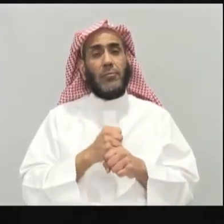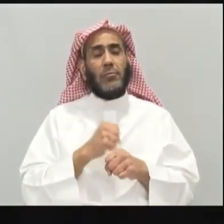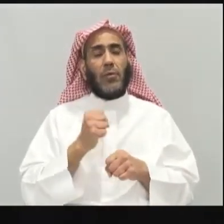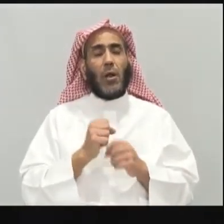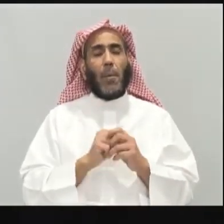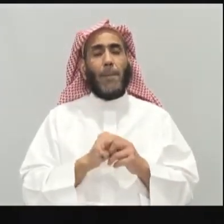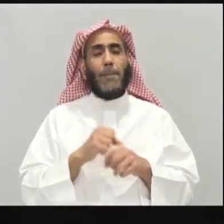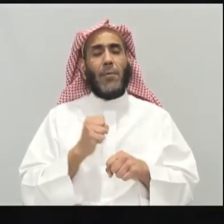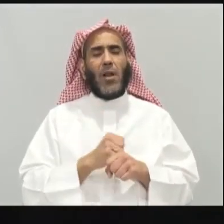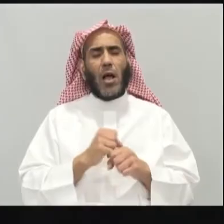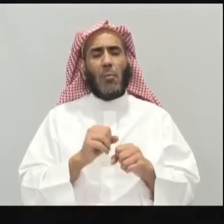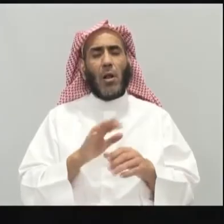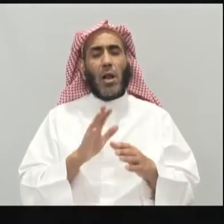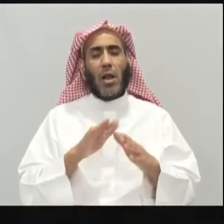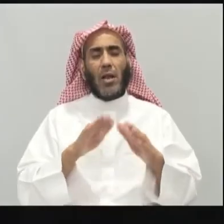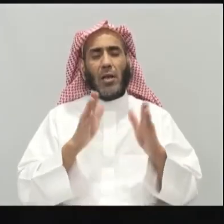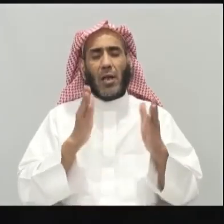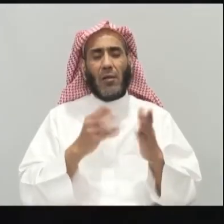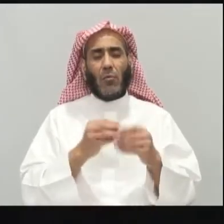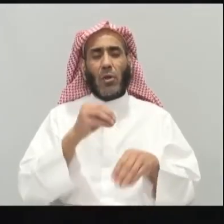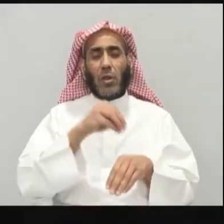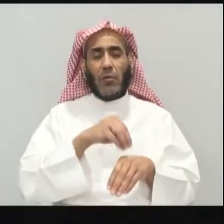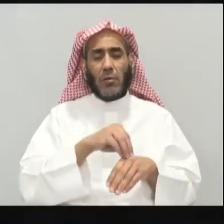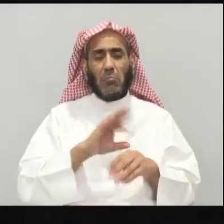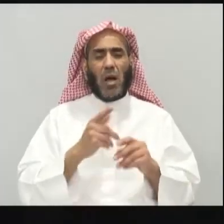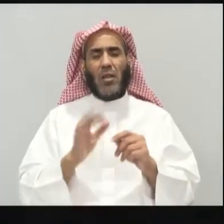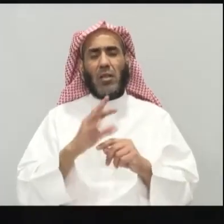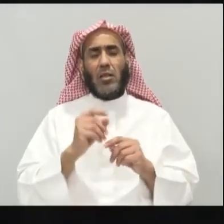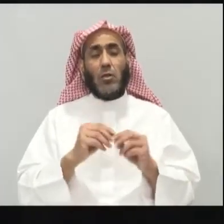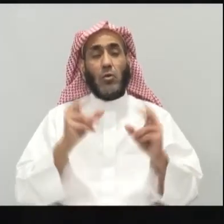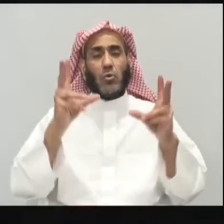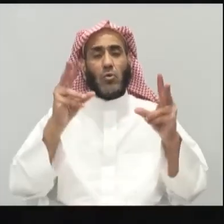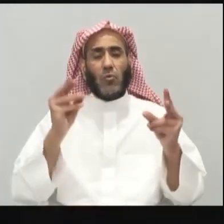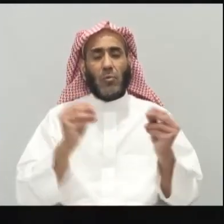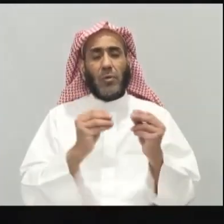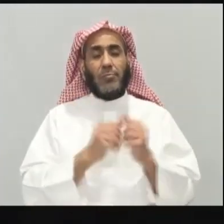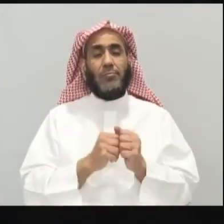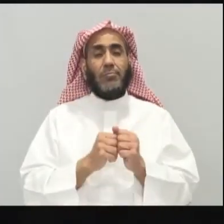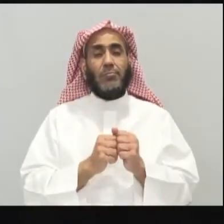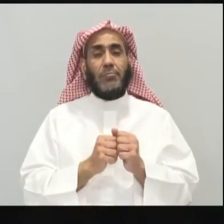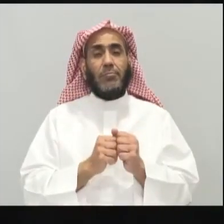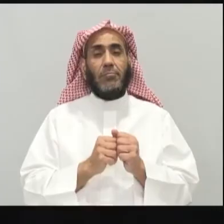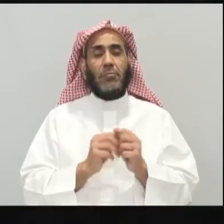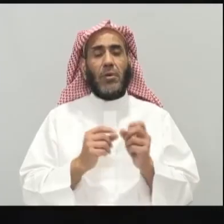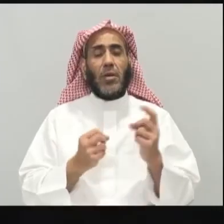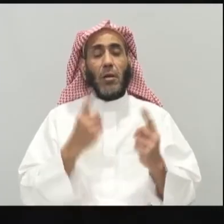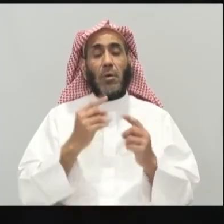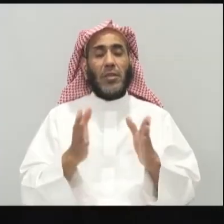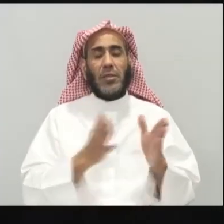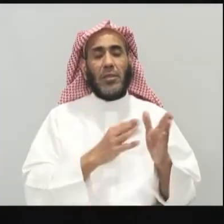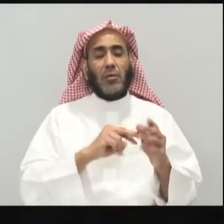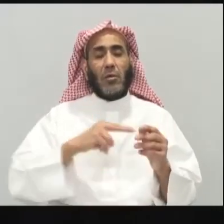العمل الخزفي بامكاننا اضافه ايضا بعض التاثيرات الزخرفيه مثل الزخارف النباتيه